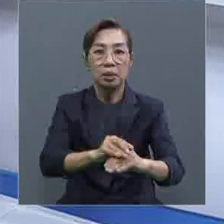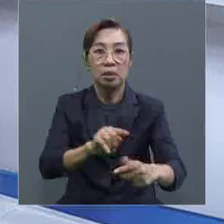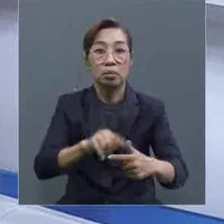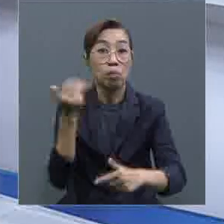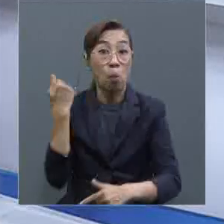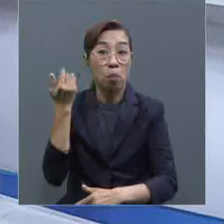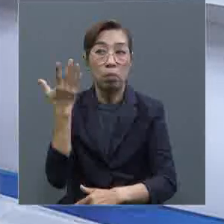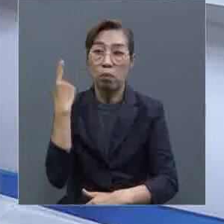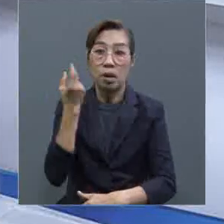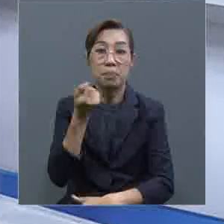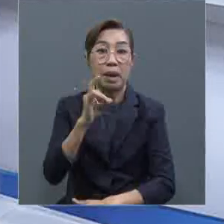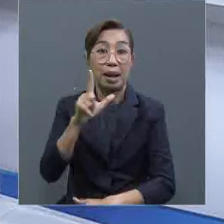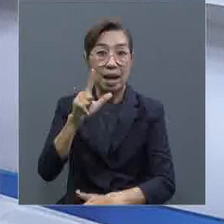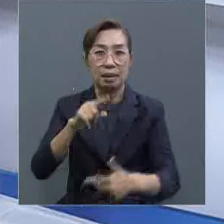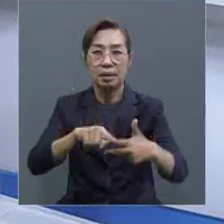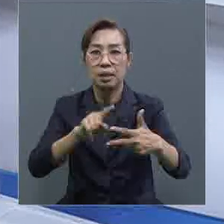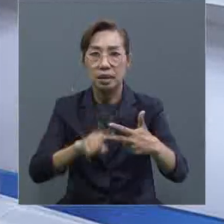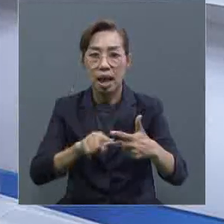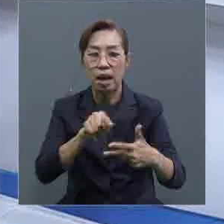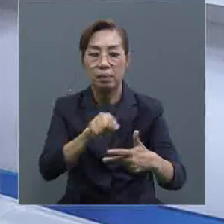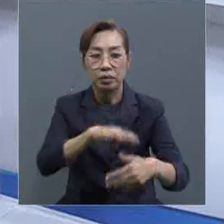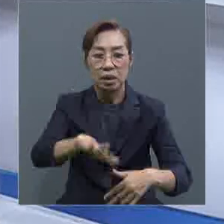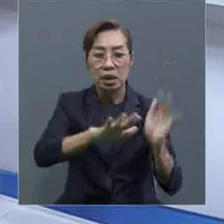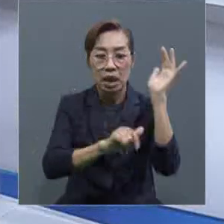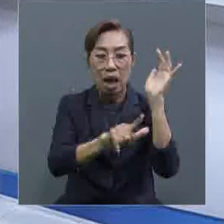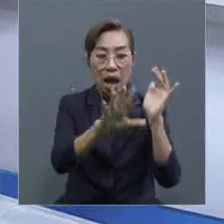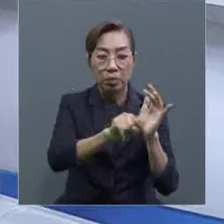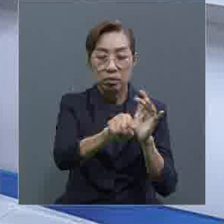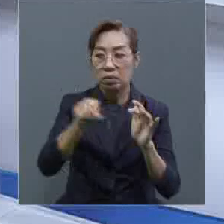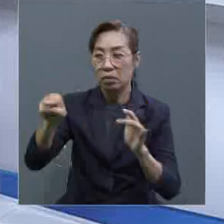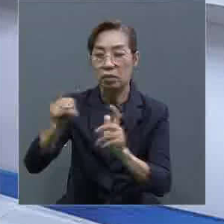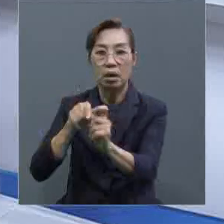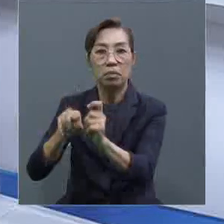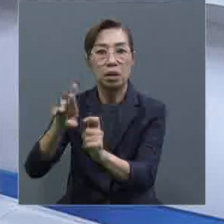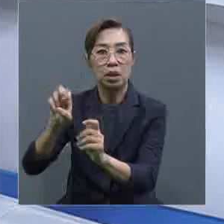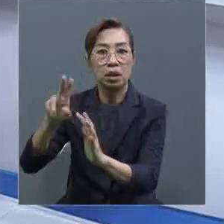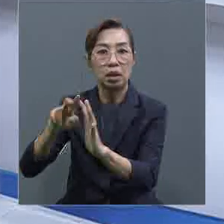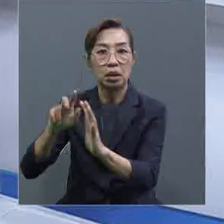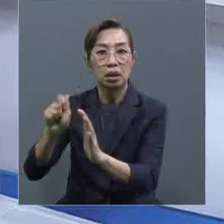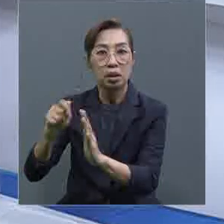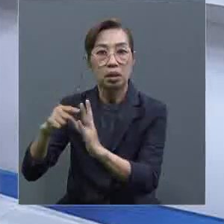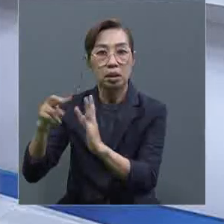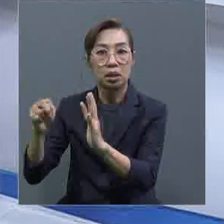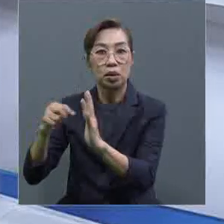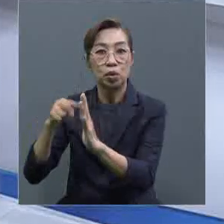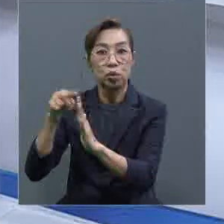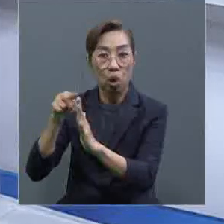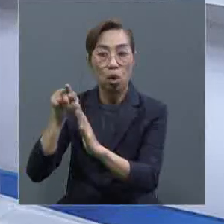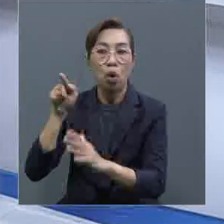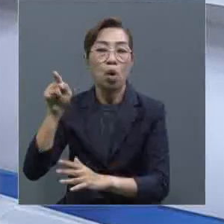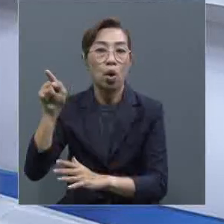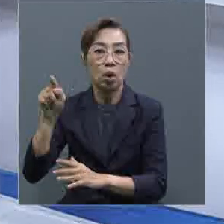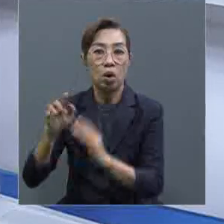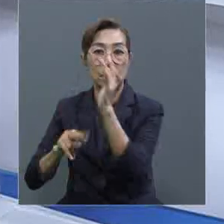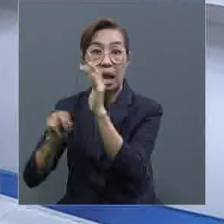18ล้านลูกบาทเมตนะคะแล้วก็อีกหนึ่งปัจจัยก็คือรับน้ำมาจากในพื้นที่ของอำเภอรือเสาะนะคะนราธิวาสแล้วก็เข้าสู่อำเภอรามันจังหวัด